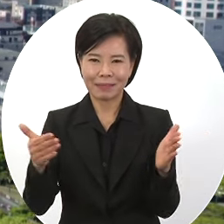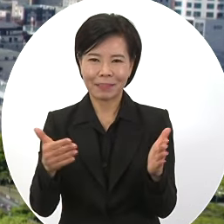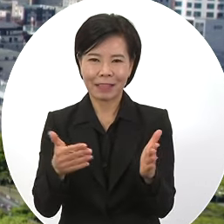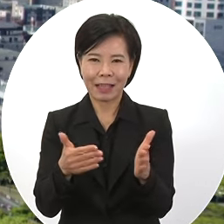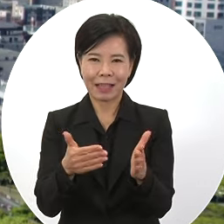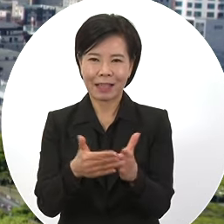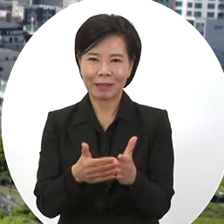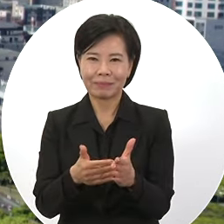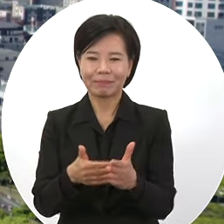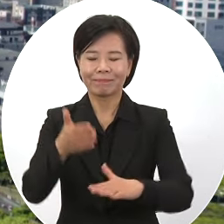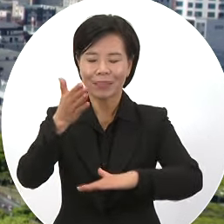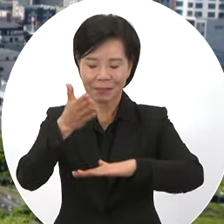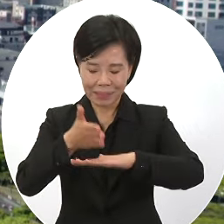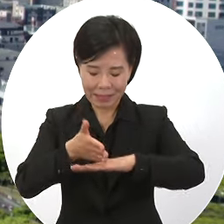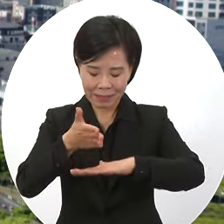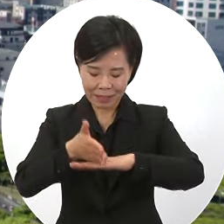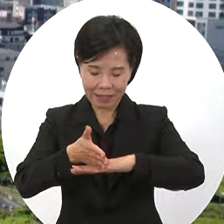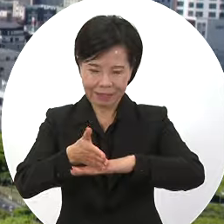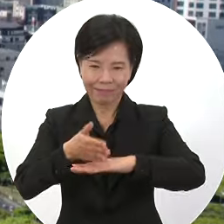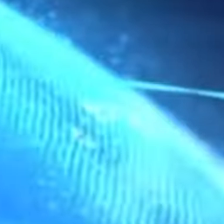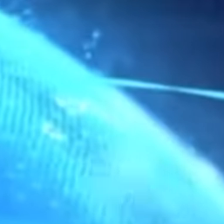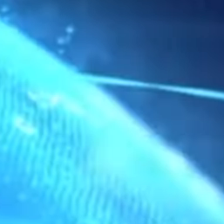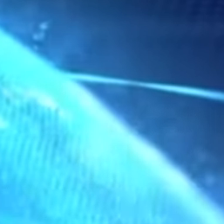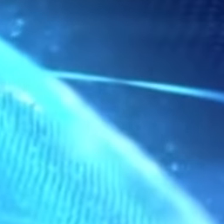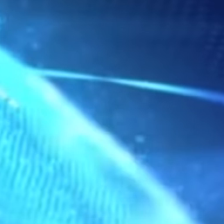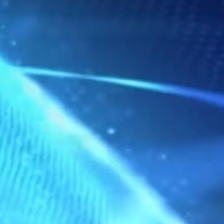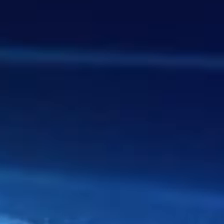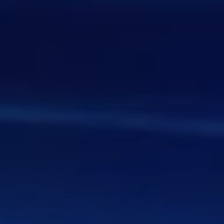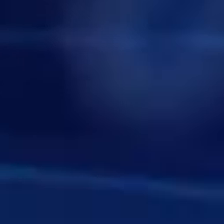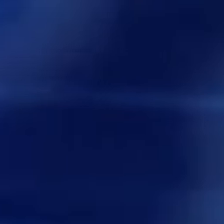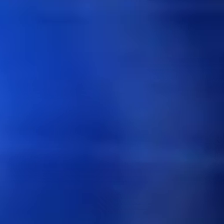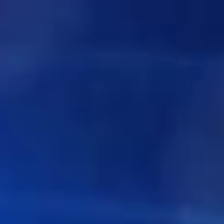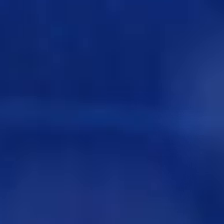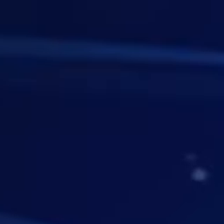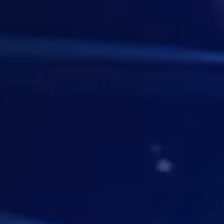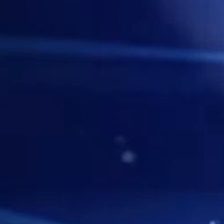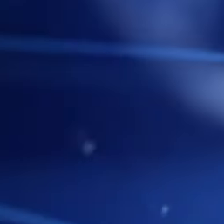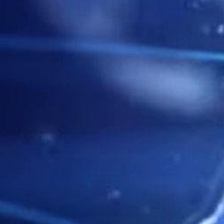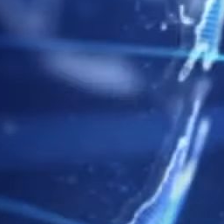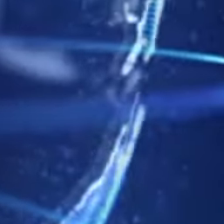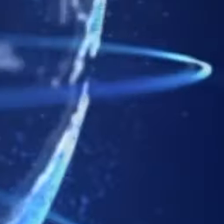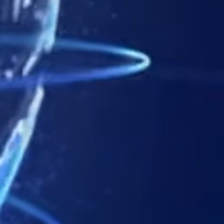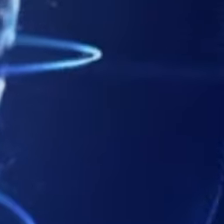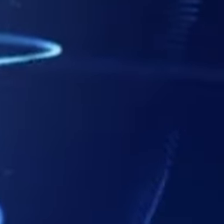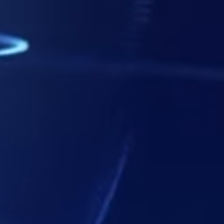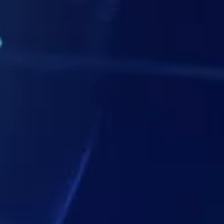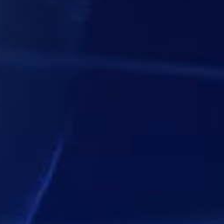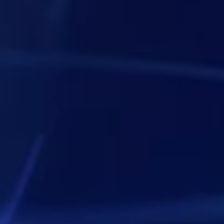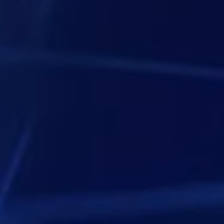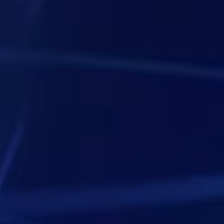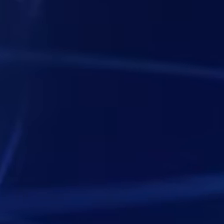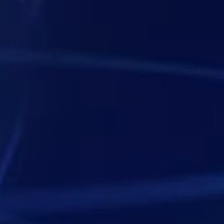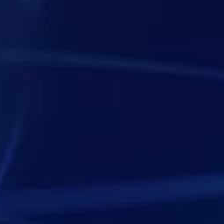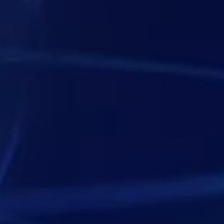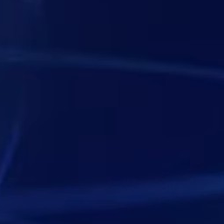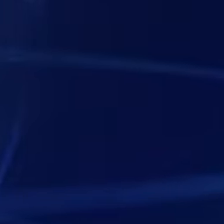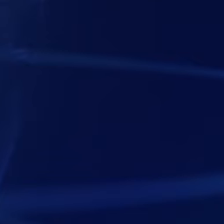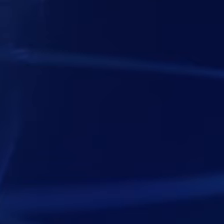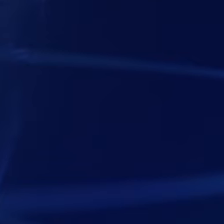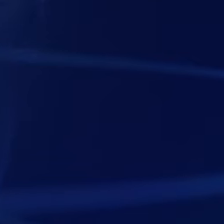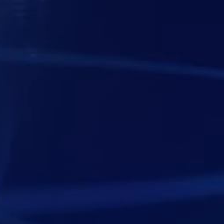제주였습니다. 시청해주셔서 감사합니다.